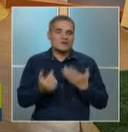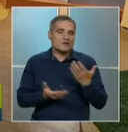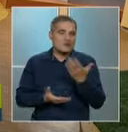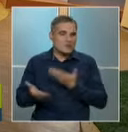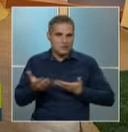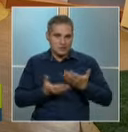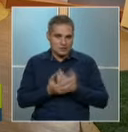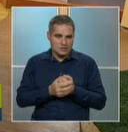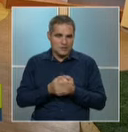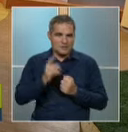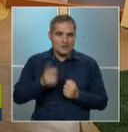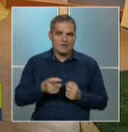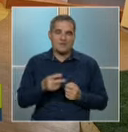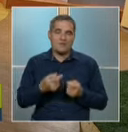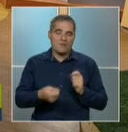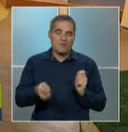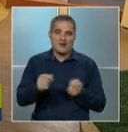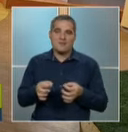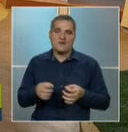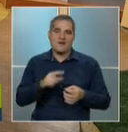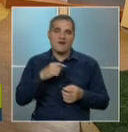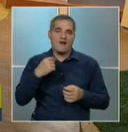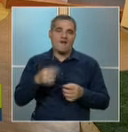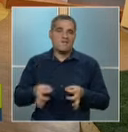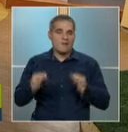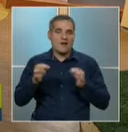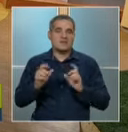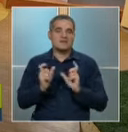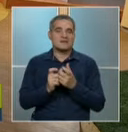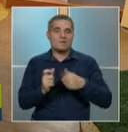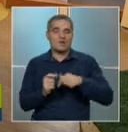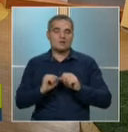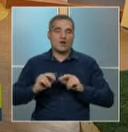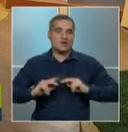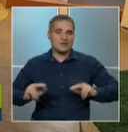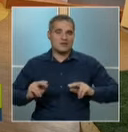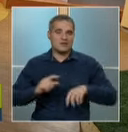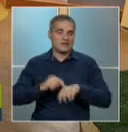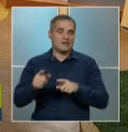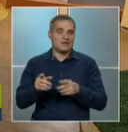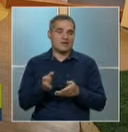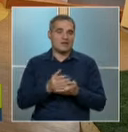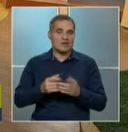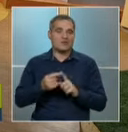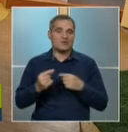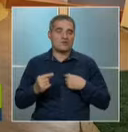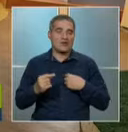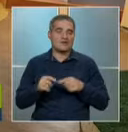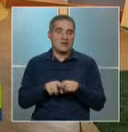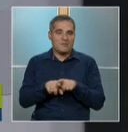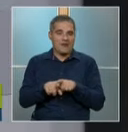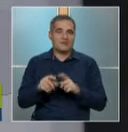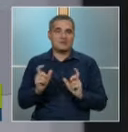да. Трябва обаче да обърнем внимание на семейството и на родителите. Така е, те са част от нашата духовна ценност,